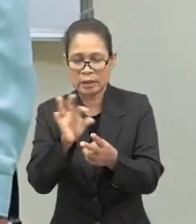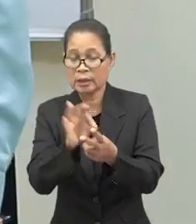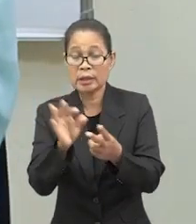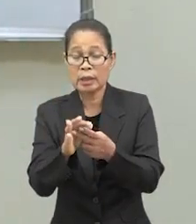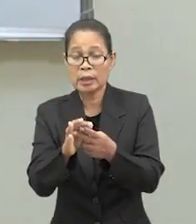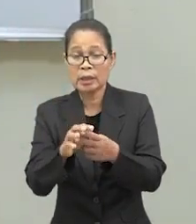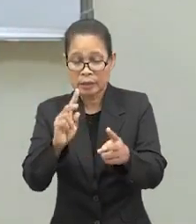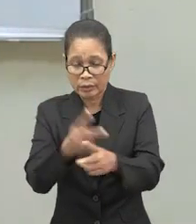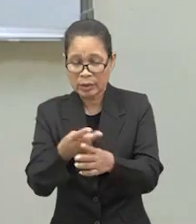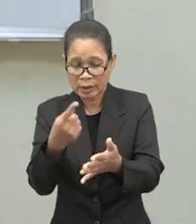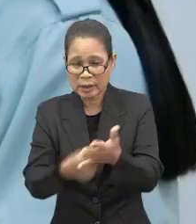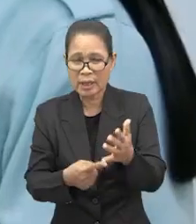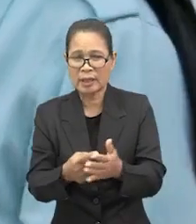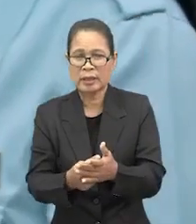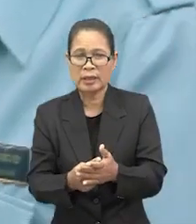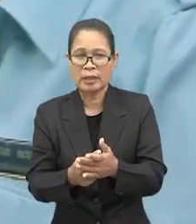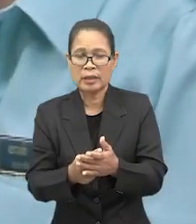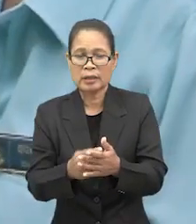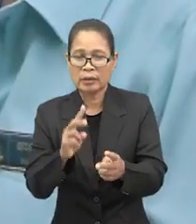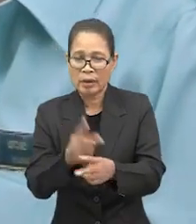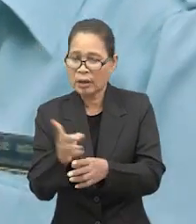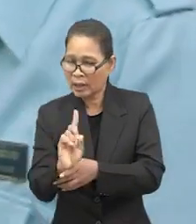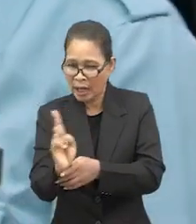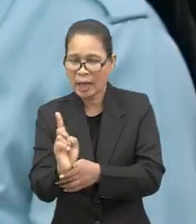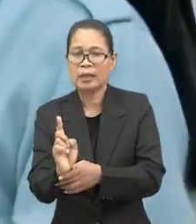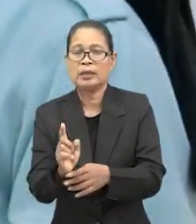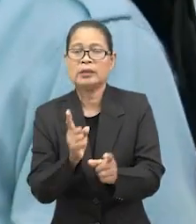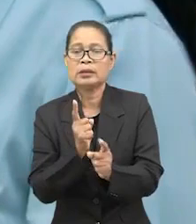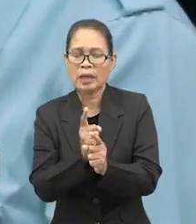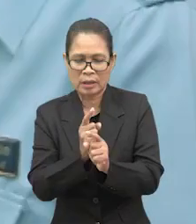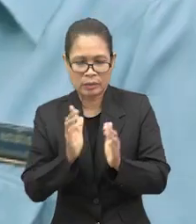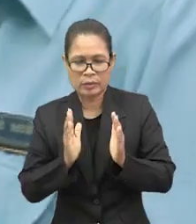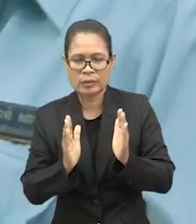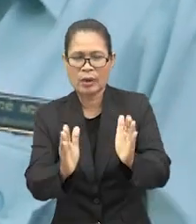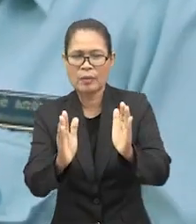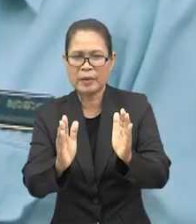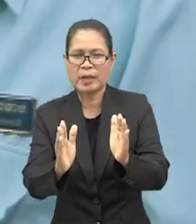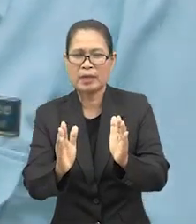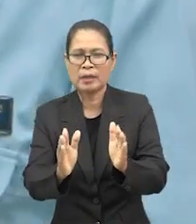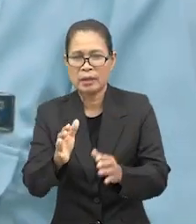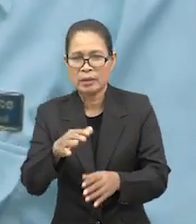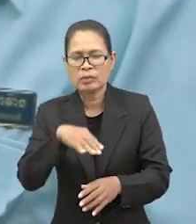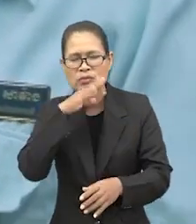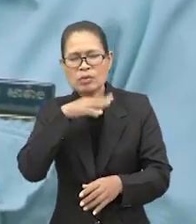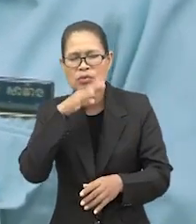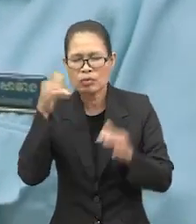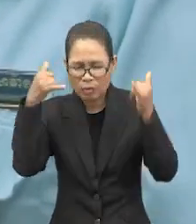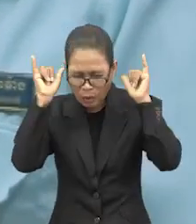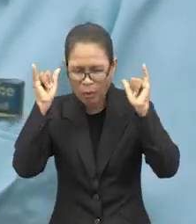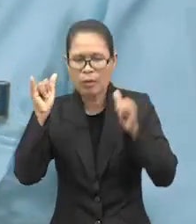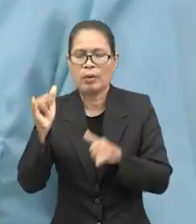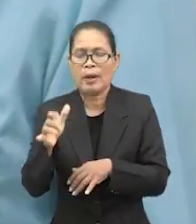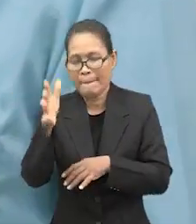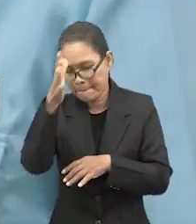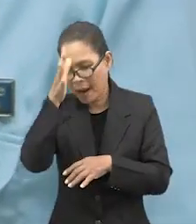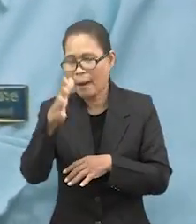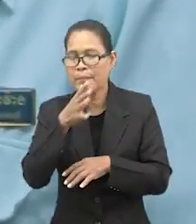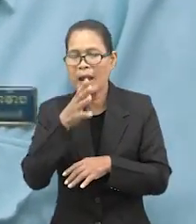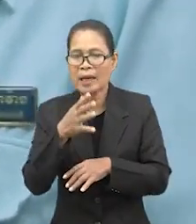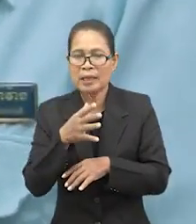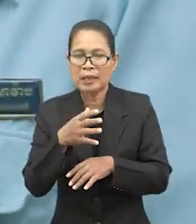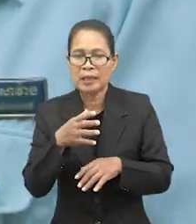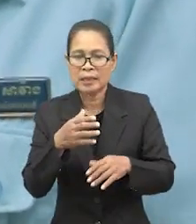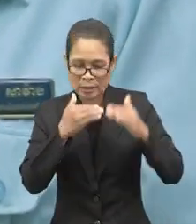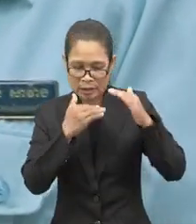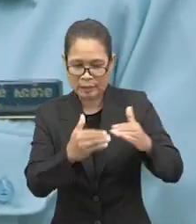ấy con dơ tu ong ná mà prao xong sọp chrúp rưu có cố rưu có mến rưu có pa má rưu có